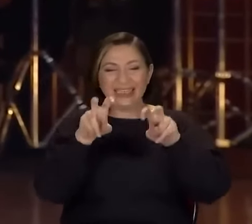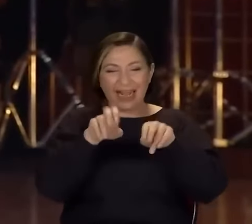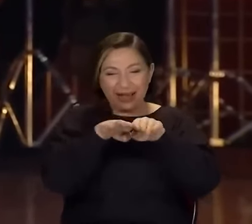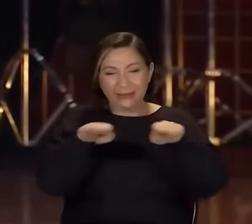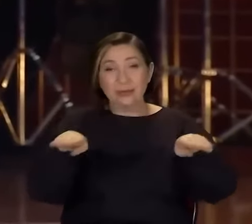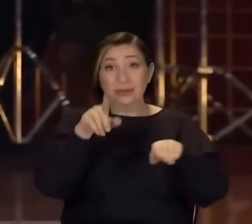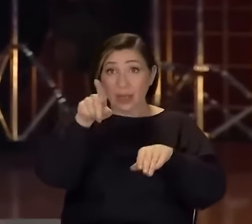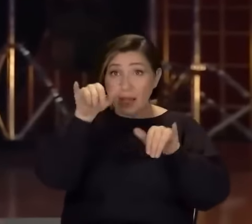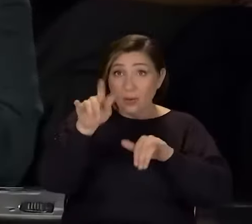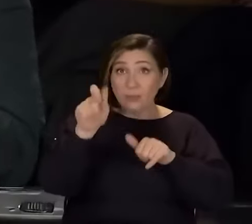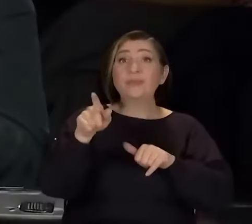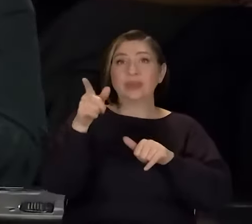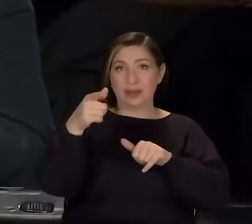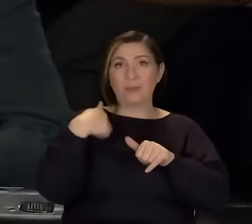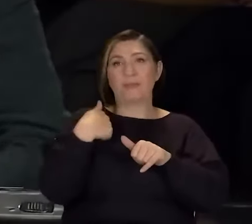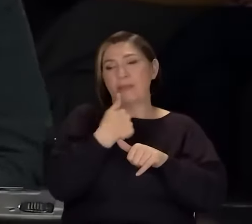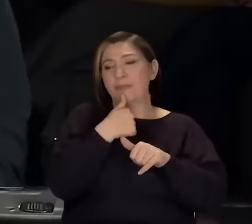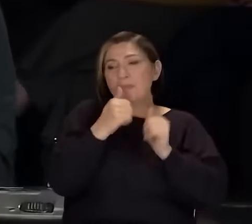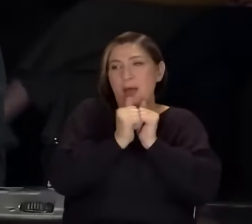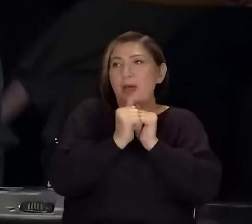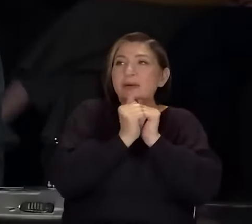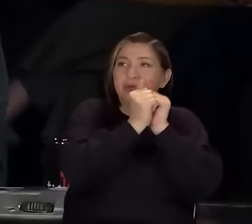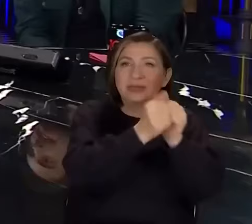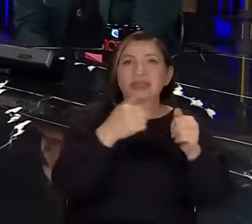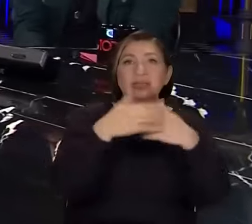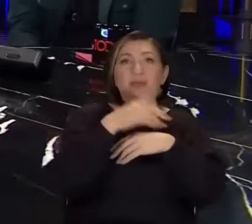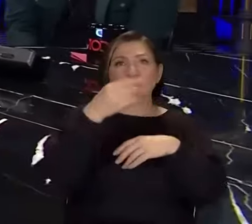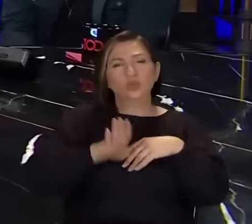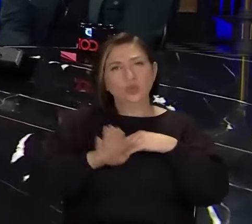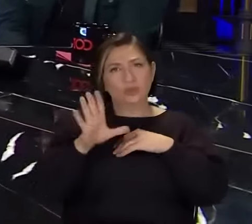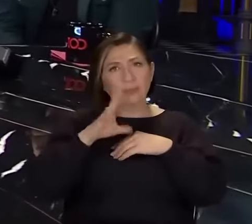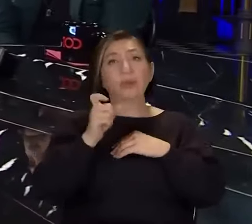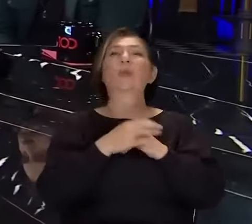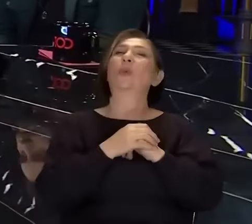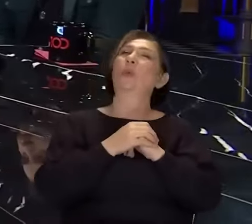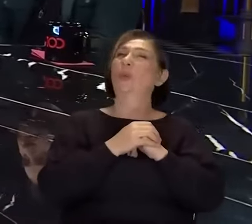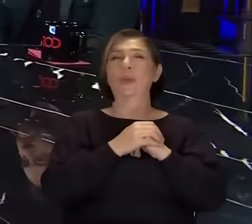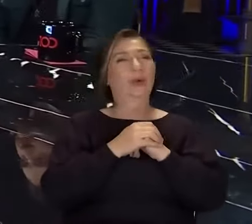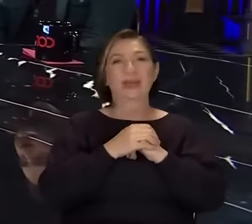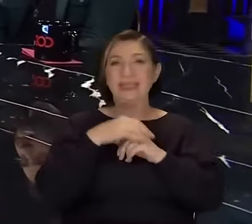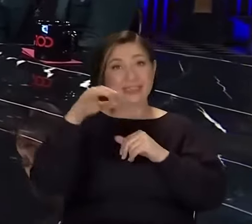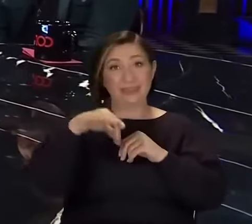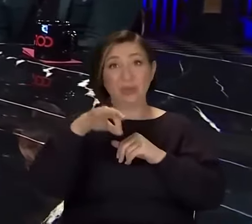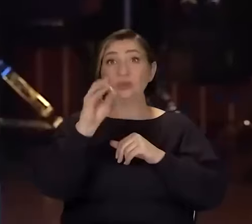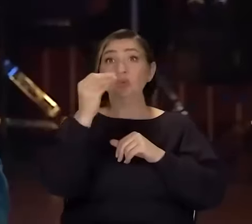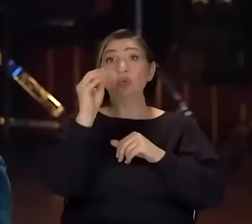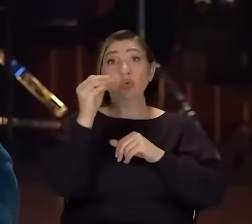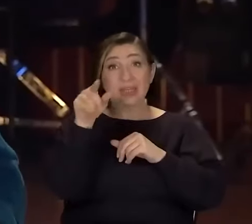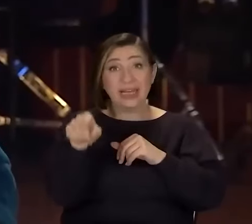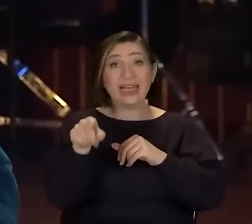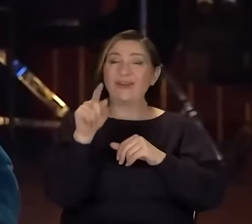çocuk. tabii, Sana da mı yapıldı? babamların yanında ben de gidiyordum gece Şimdi senin orada. çocuğun var mı? Yok. Yok, hayır. Şimdi ya, şimdi